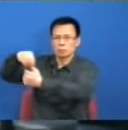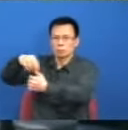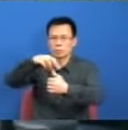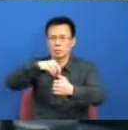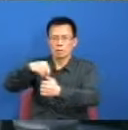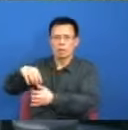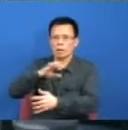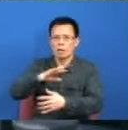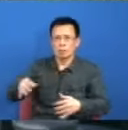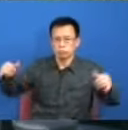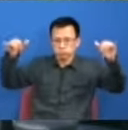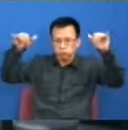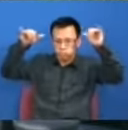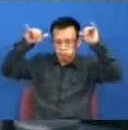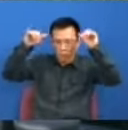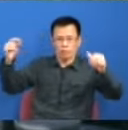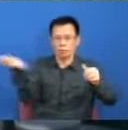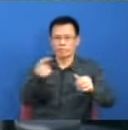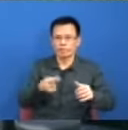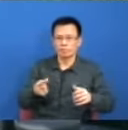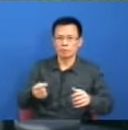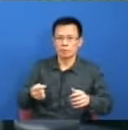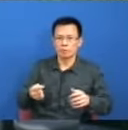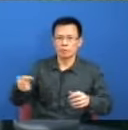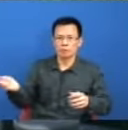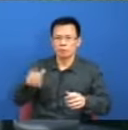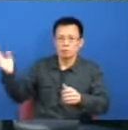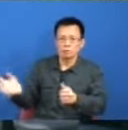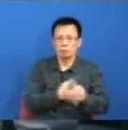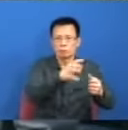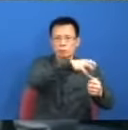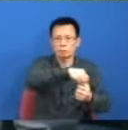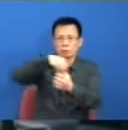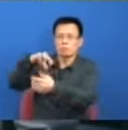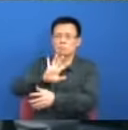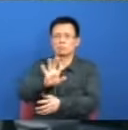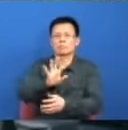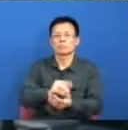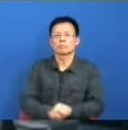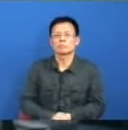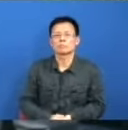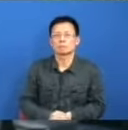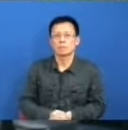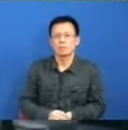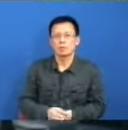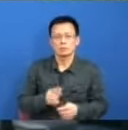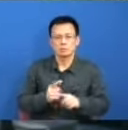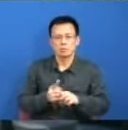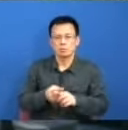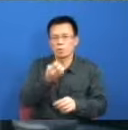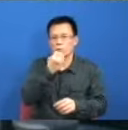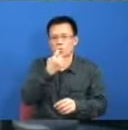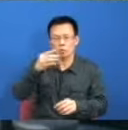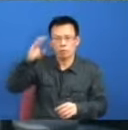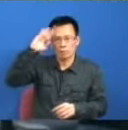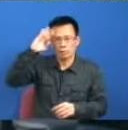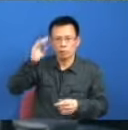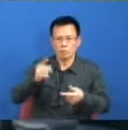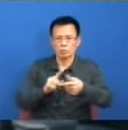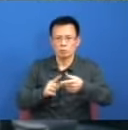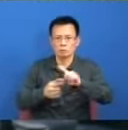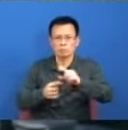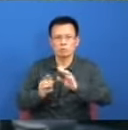烈嘅馬上採取一剎那嘅行動嚟清場。咁我覺得當時香港警方處理嘅方法